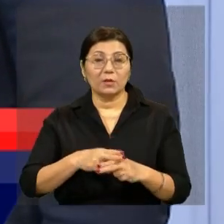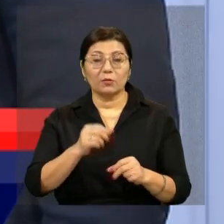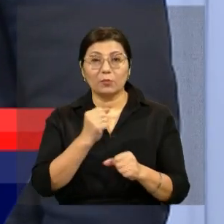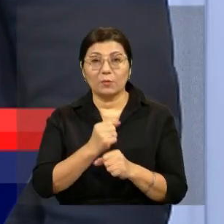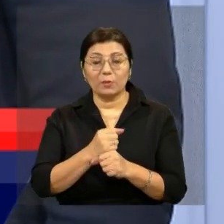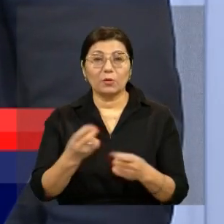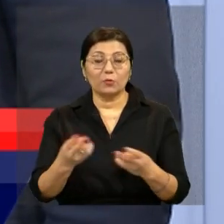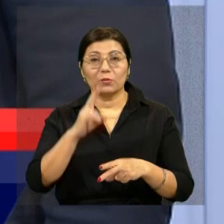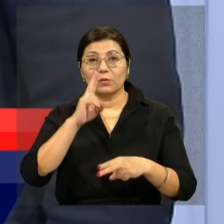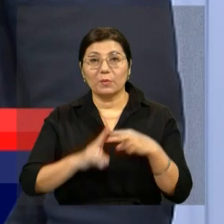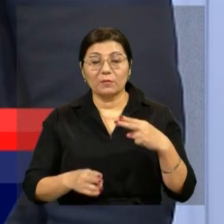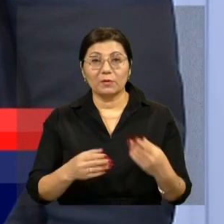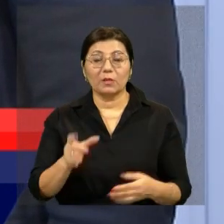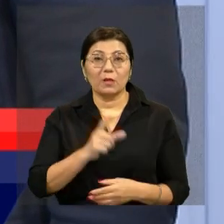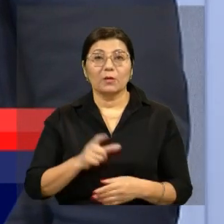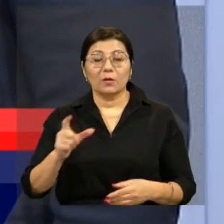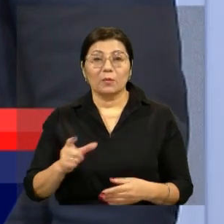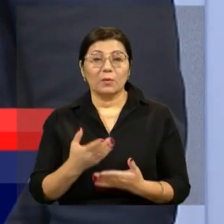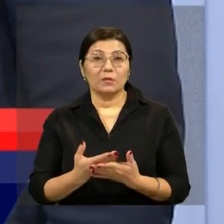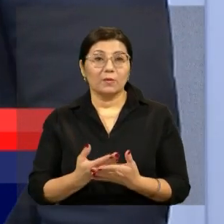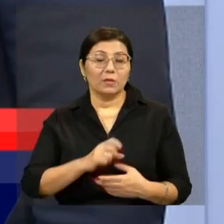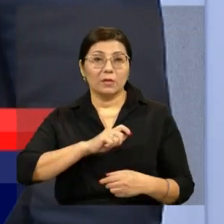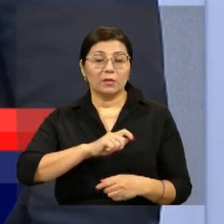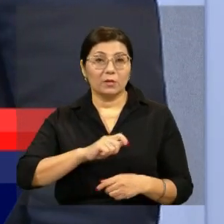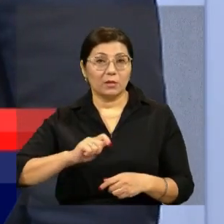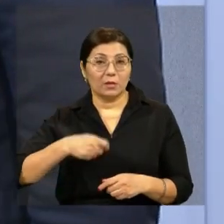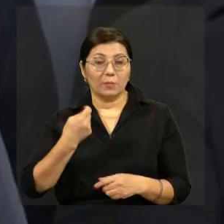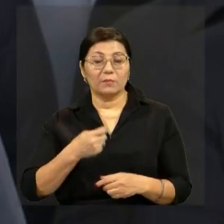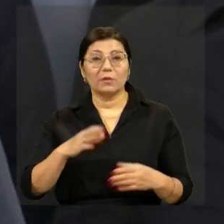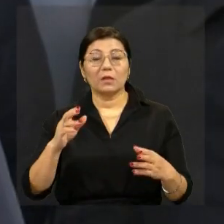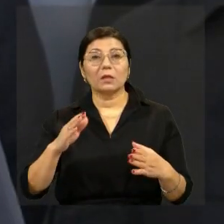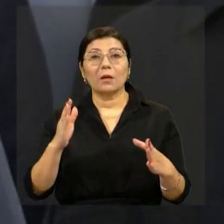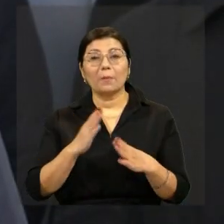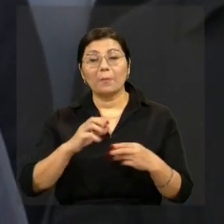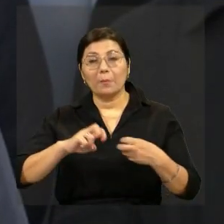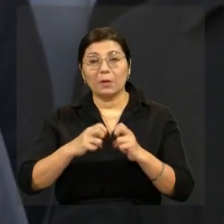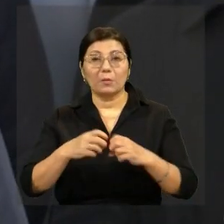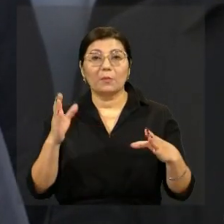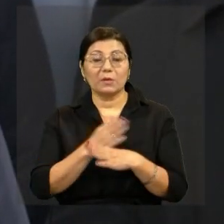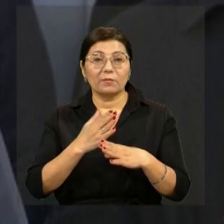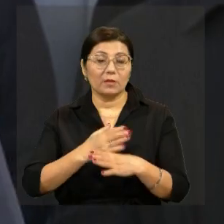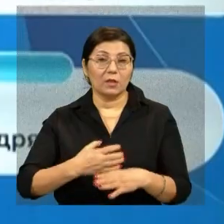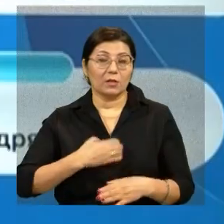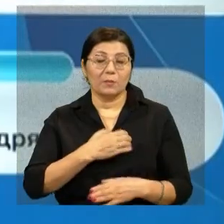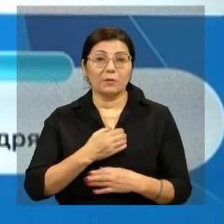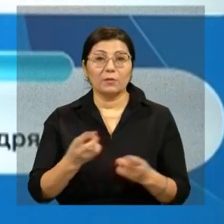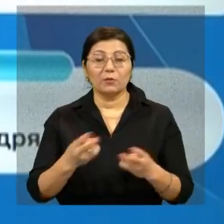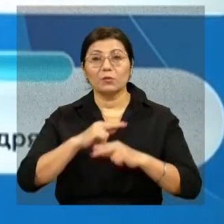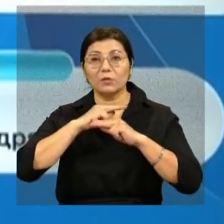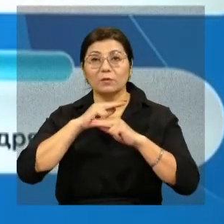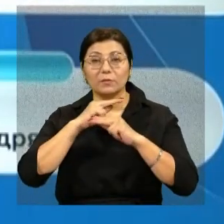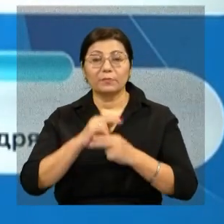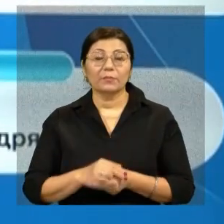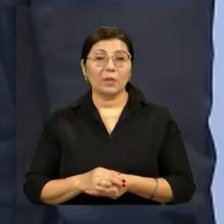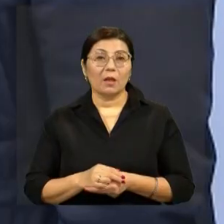обязательно завершить, поскольку населению наносится большой ущерб. Проблема экологии очень острая и актуальная, поэтому ее решению следует уделить особое внимание.